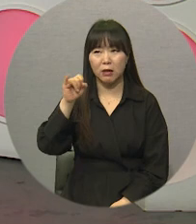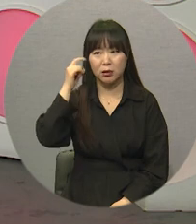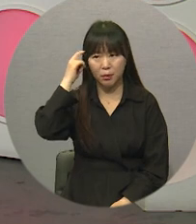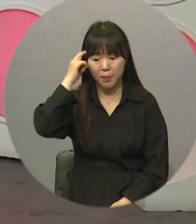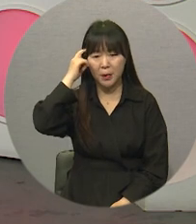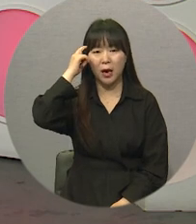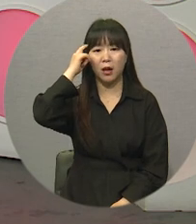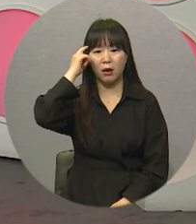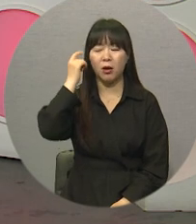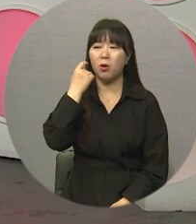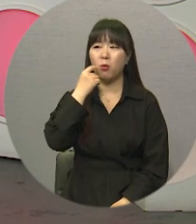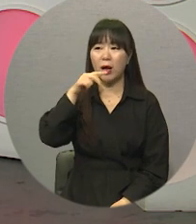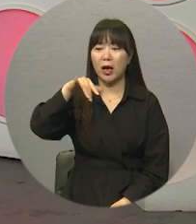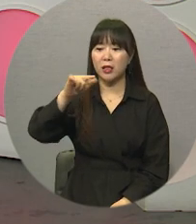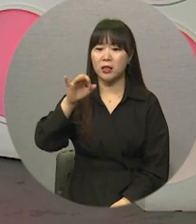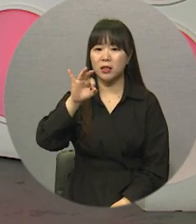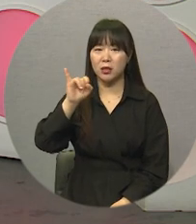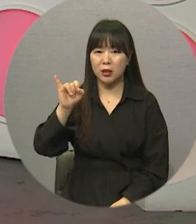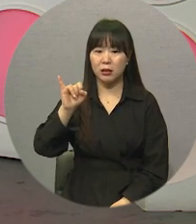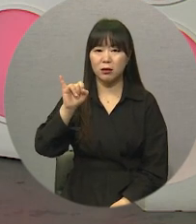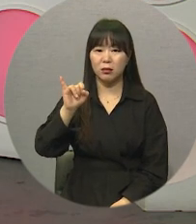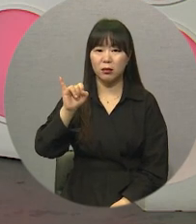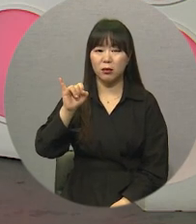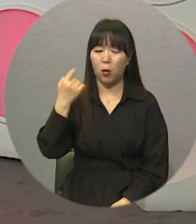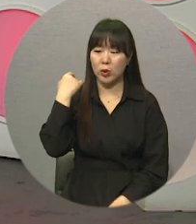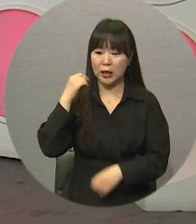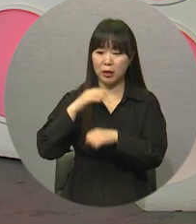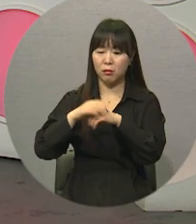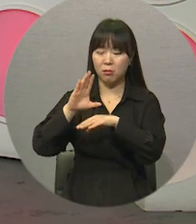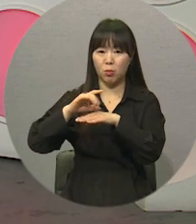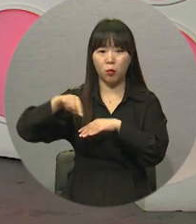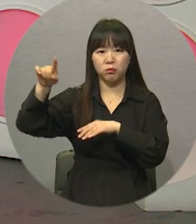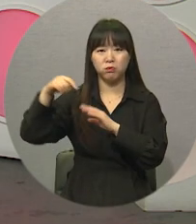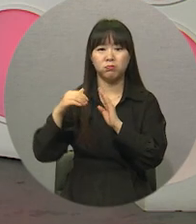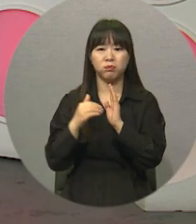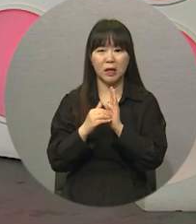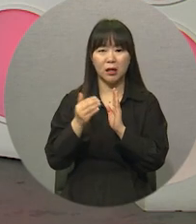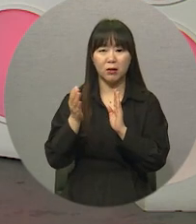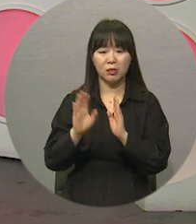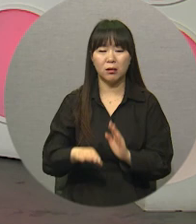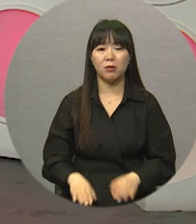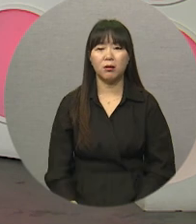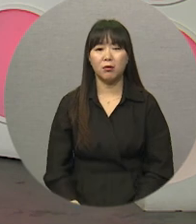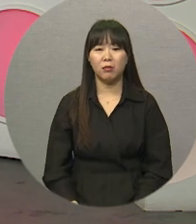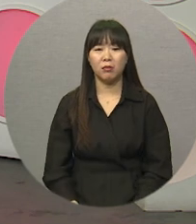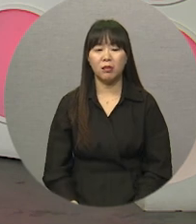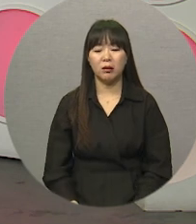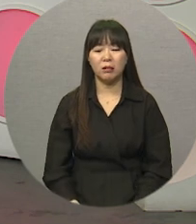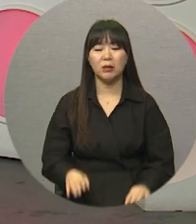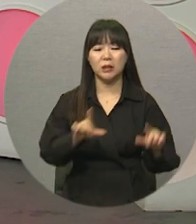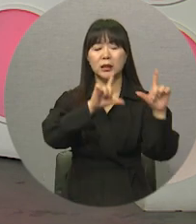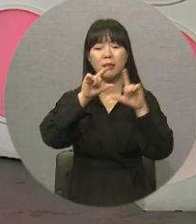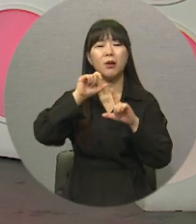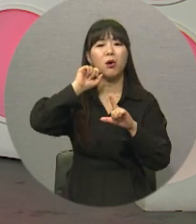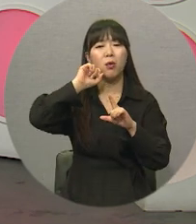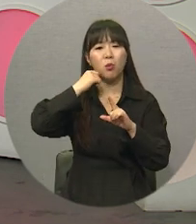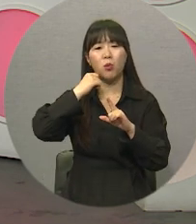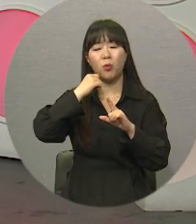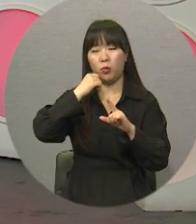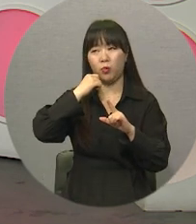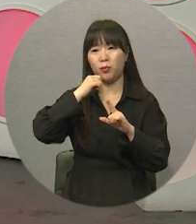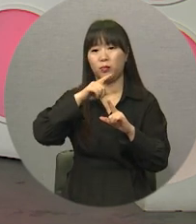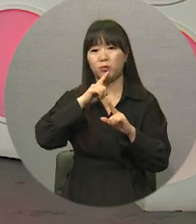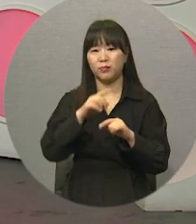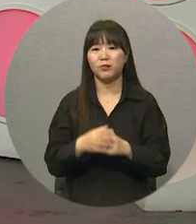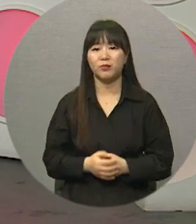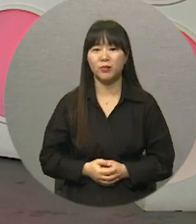황진희 씨가. 황진희 씨가 저 어제 같이 이제 배구 방송을 갔다 왔는데 이렇게 어려웠대요. 학교 다닐 때.